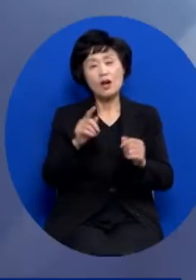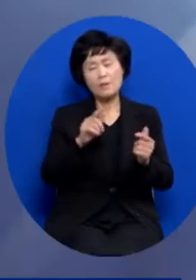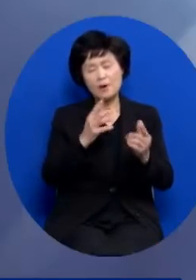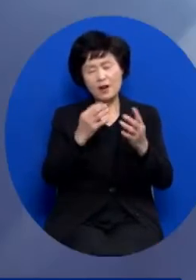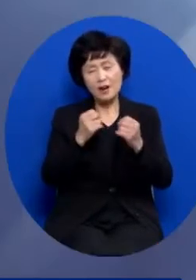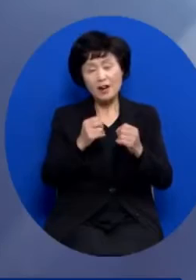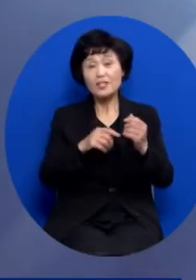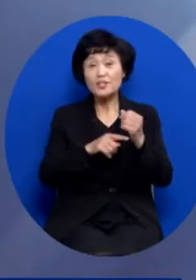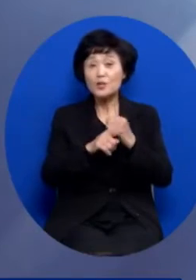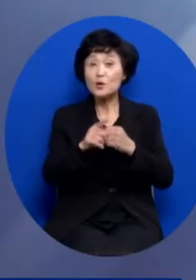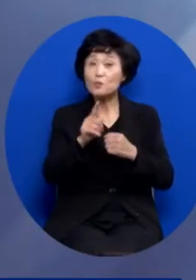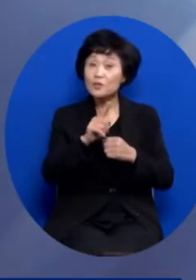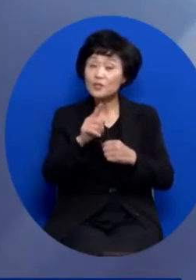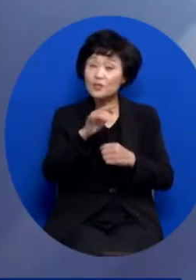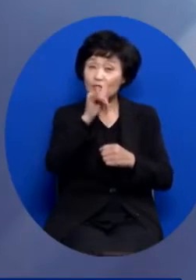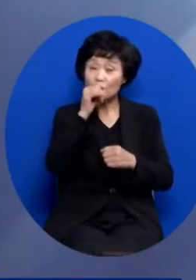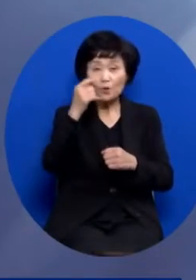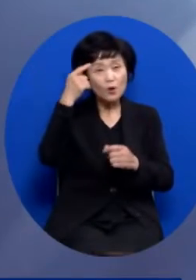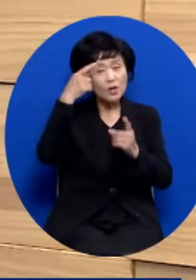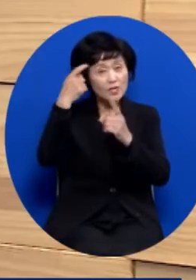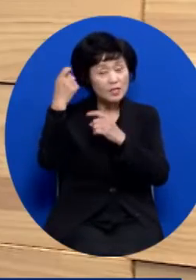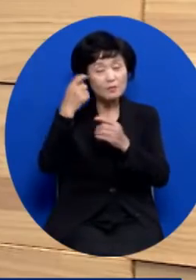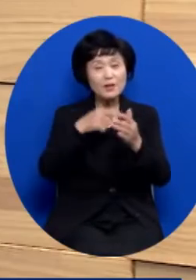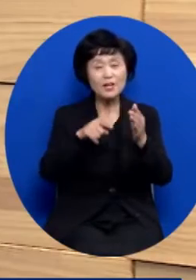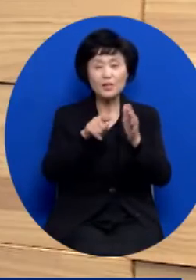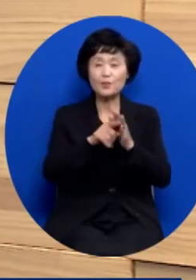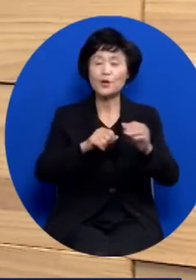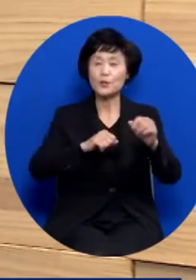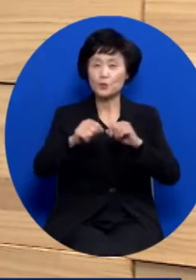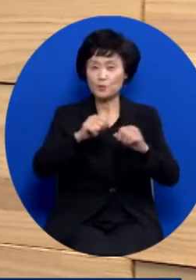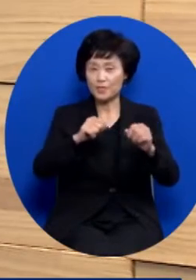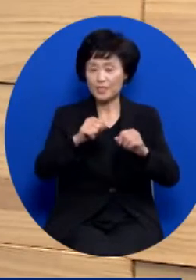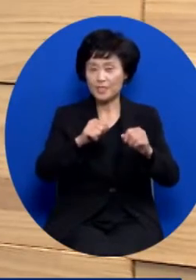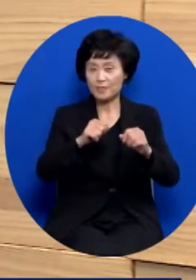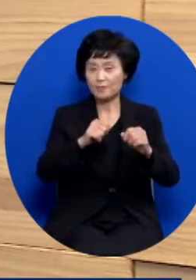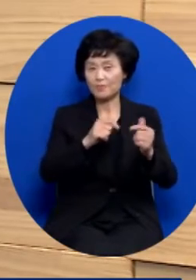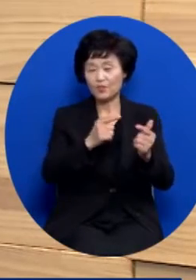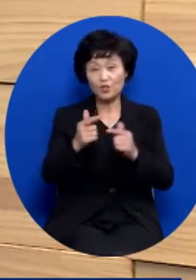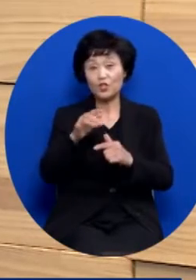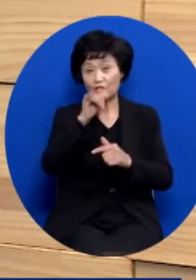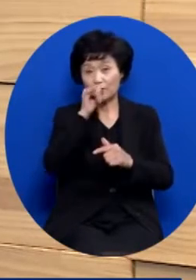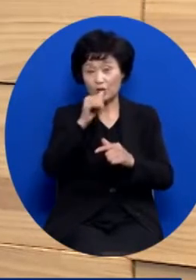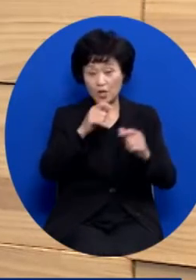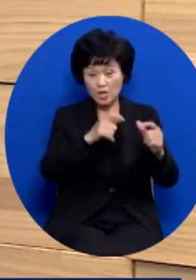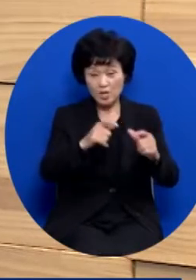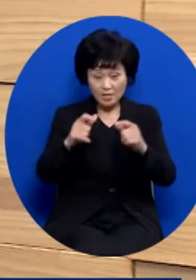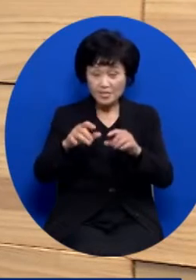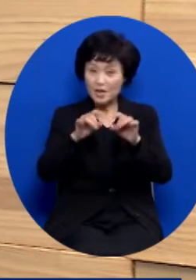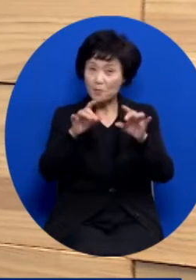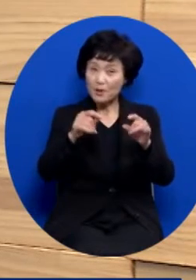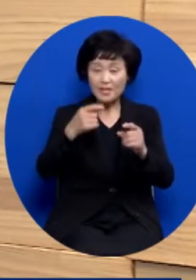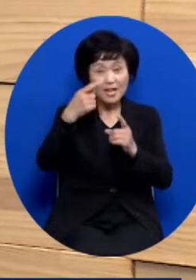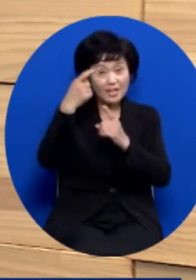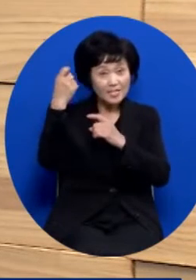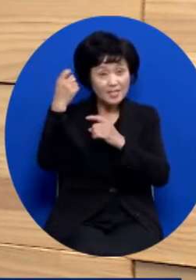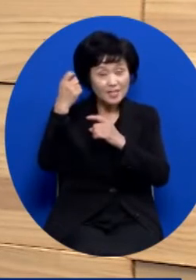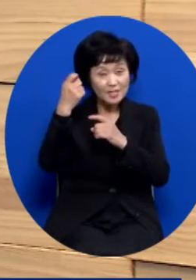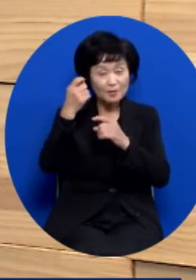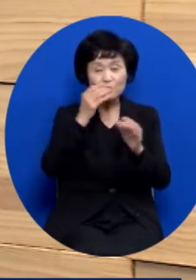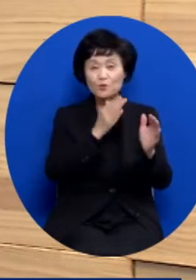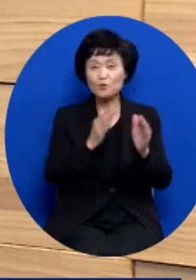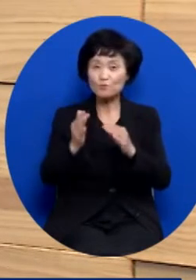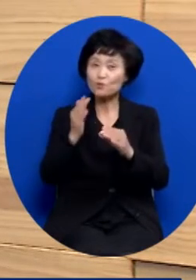또 의미들을 또 기념하기 위한 다양한 움직임들이 있습니다. 지역별로 또 움직임이 있고 그런데